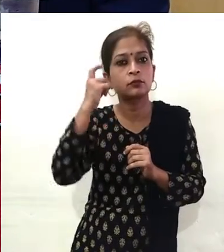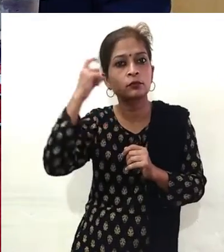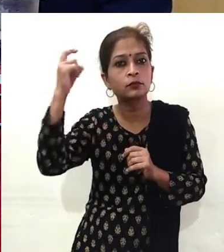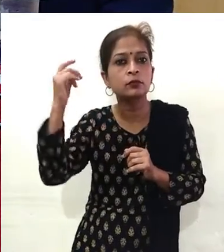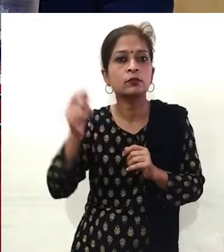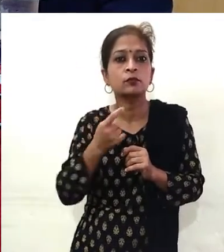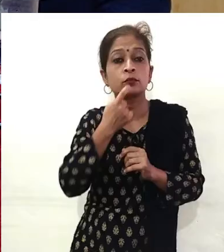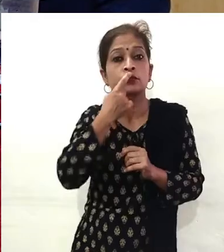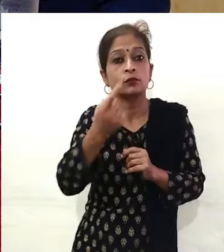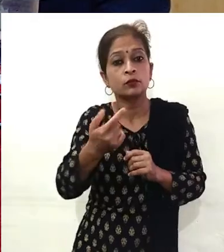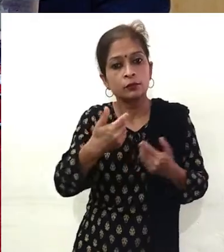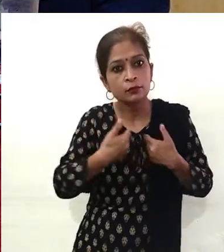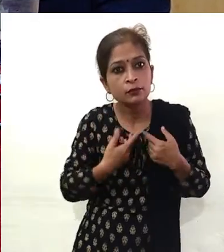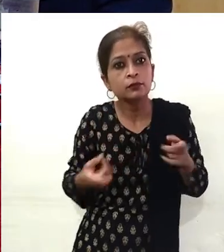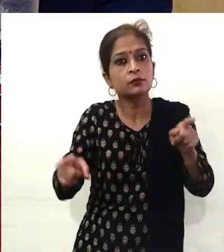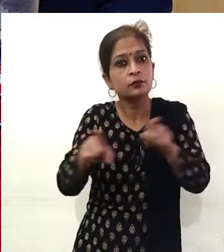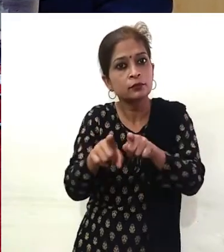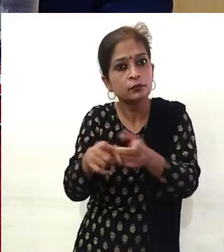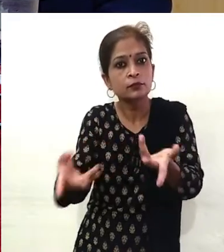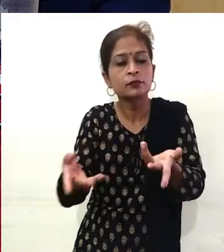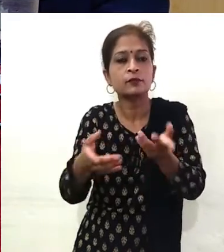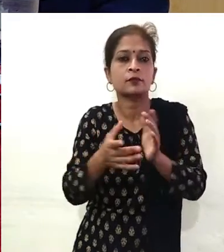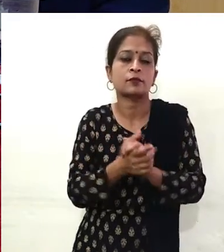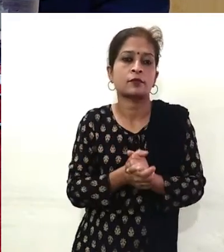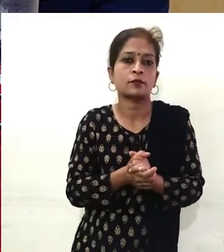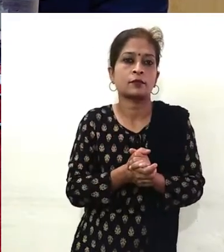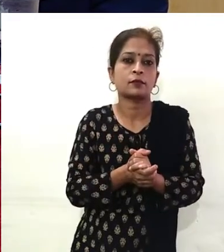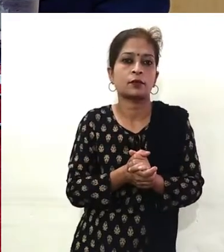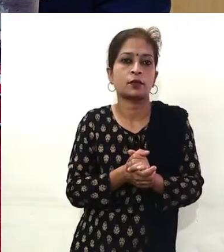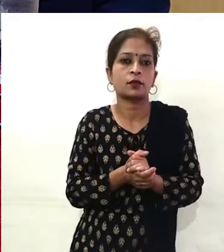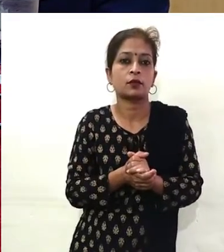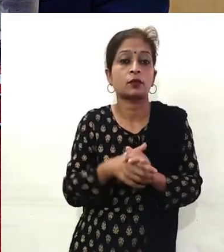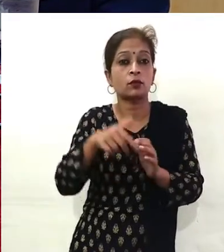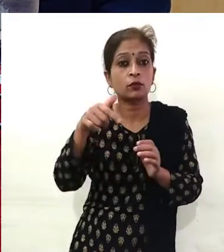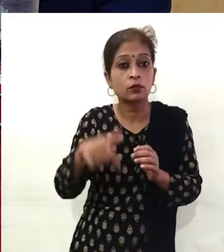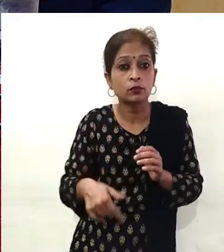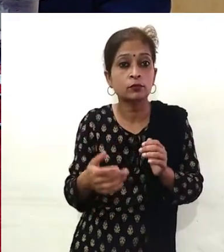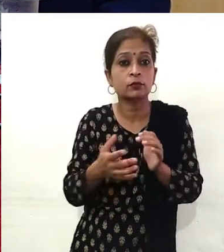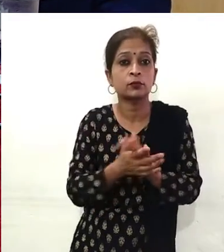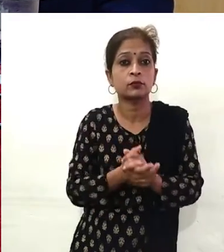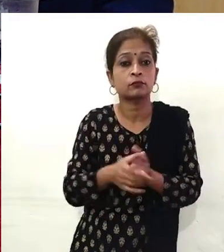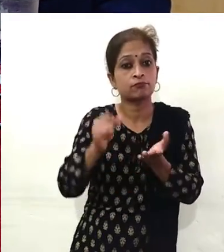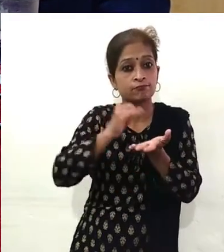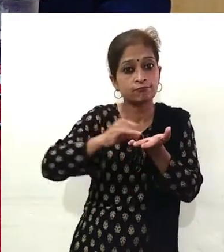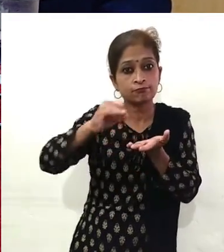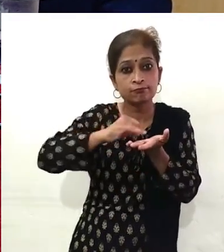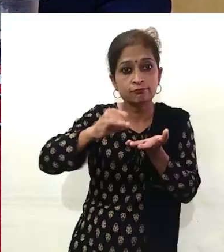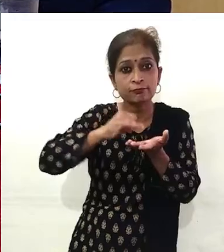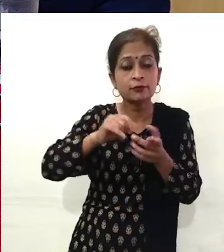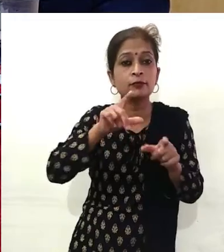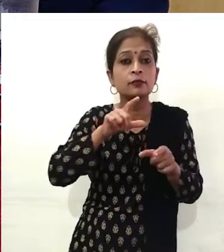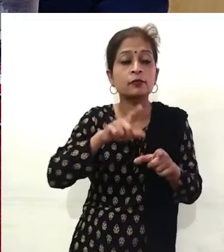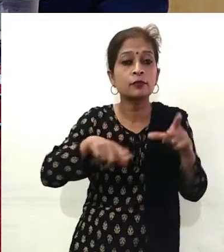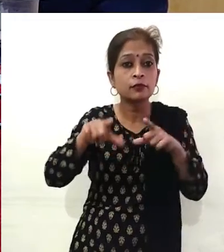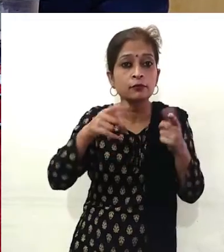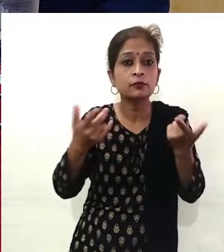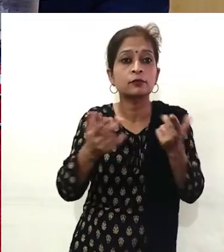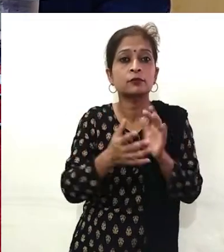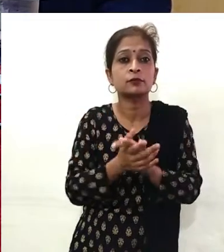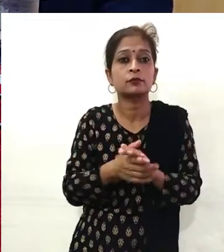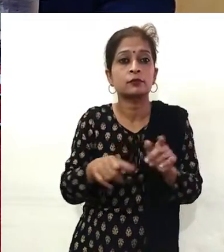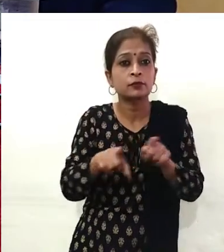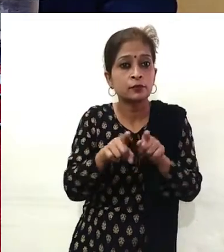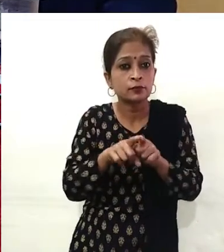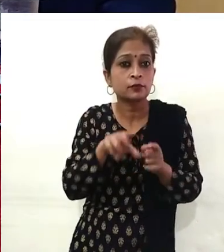ना। और एक प्रणाम मंत्र बोलते हैं कि ध्यानम नीलाद्रौ शंख मध्य शतदल कमले, यानी कि